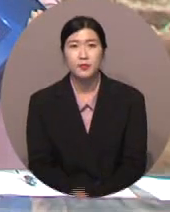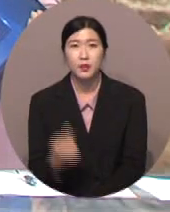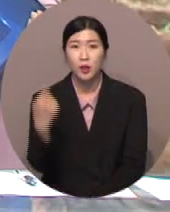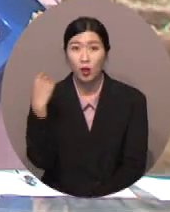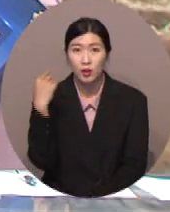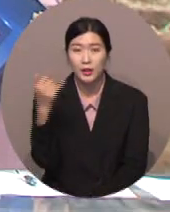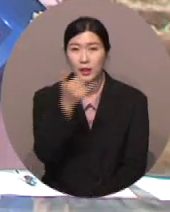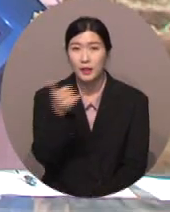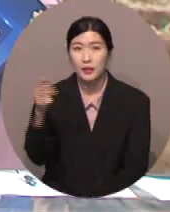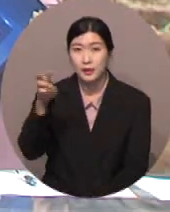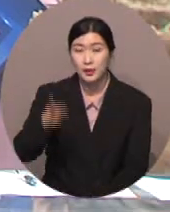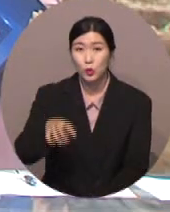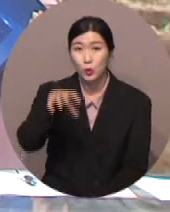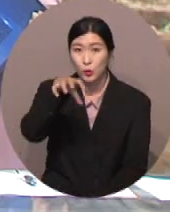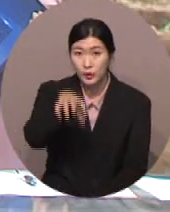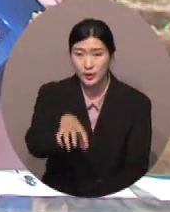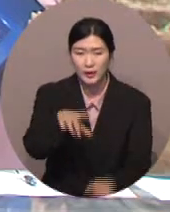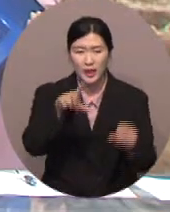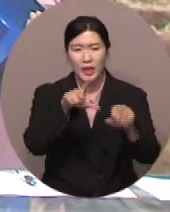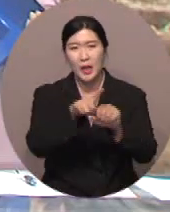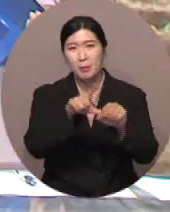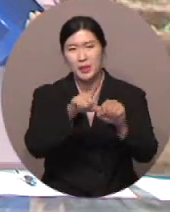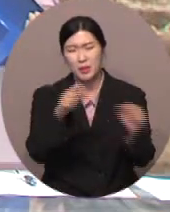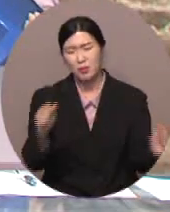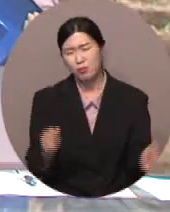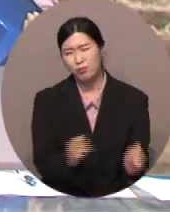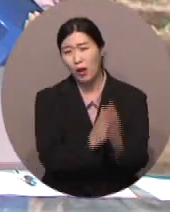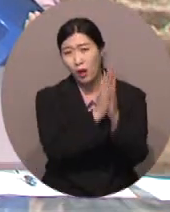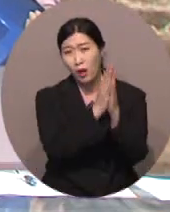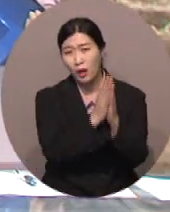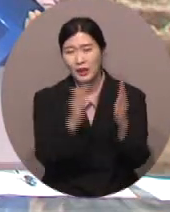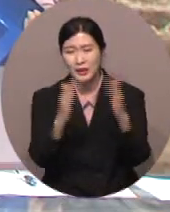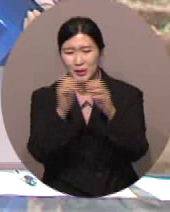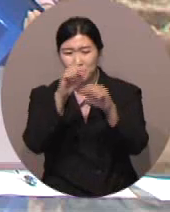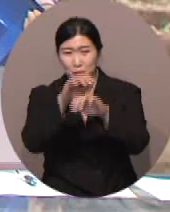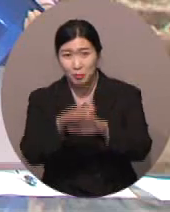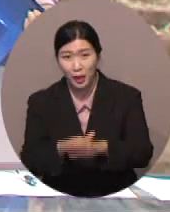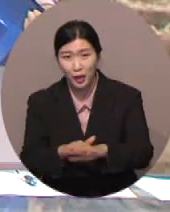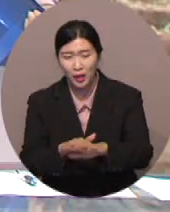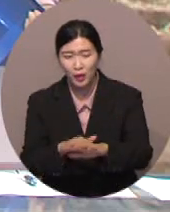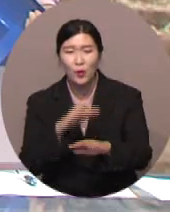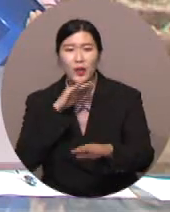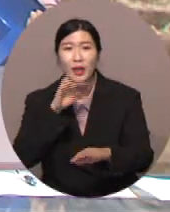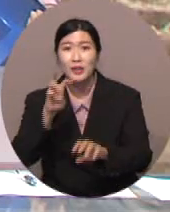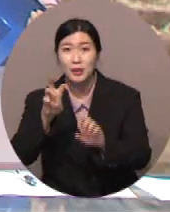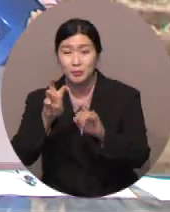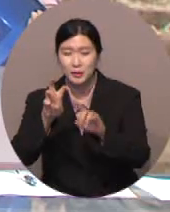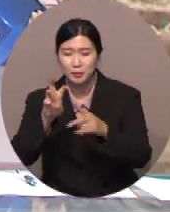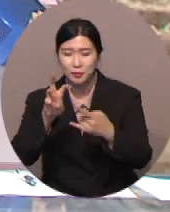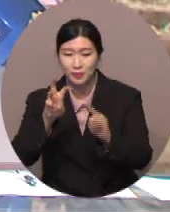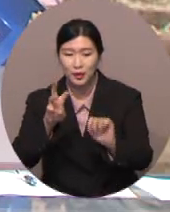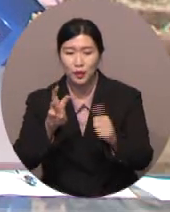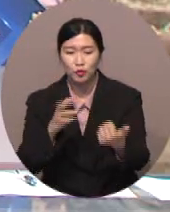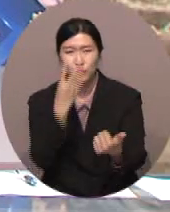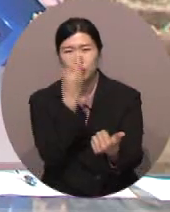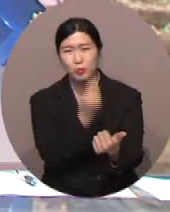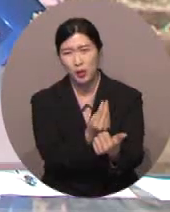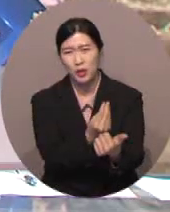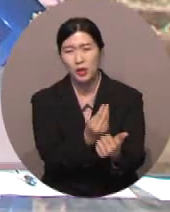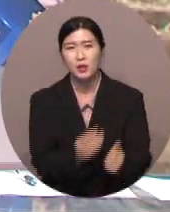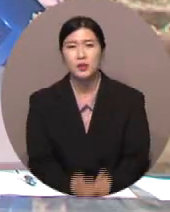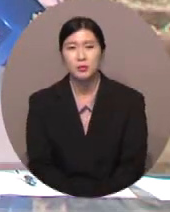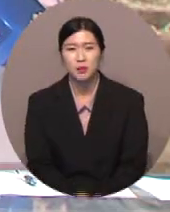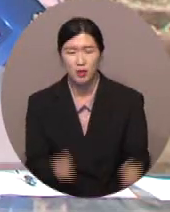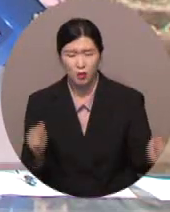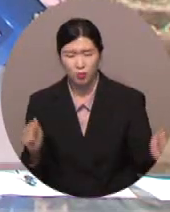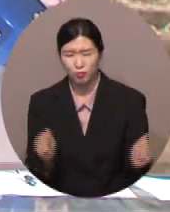어제 세종시 연기면에서 LP가스 폭발로 추정되는 불이 나 30대 남성이 숨지는 사고가 발생했습니다.